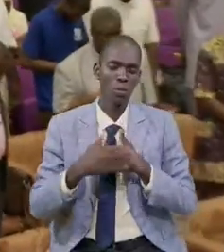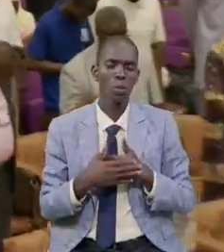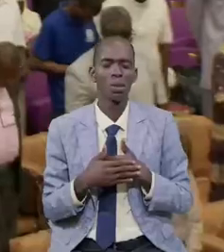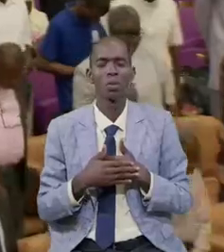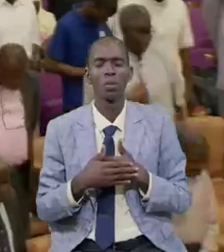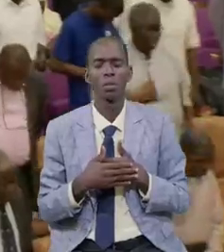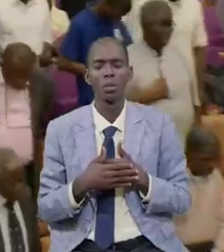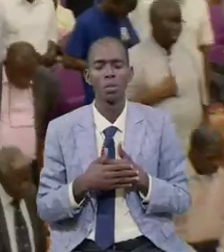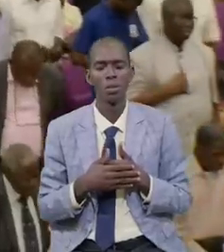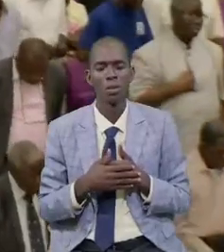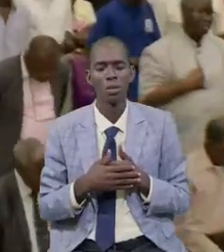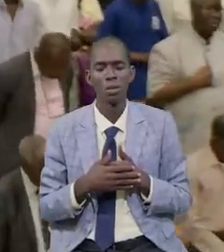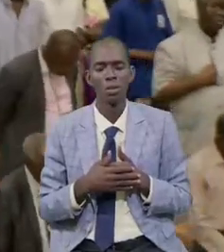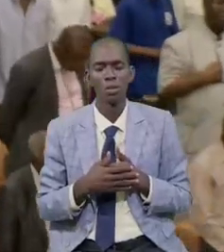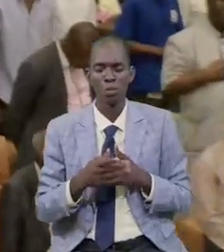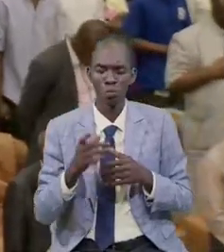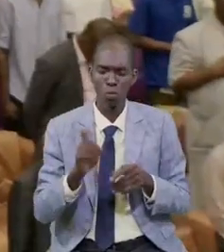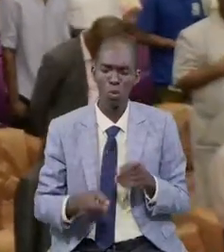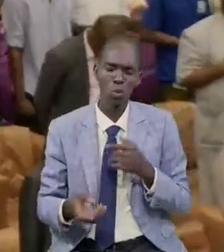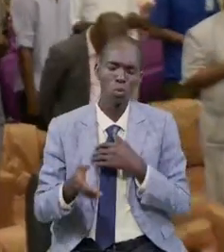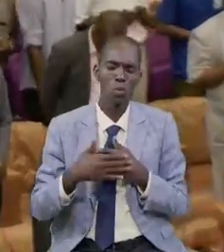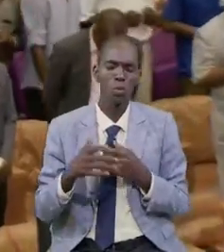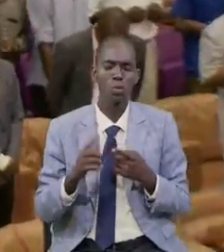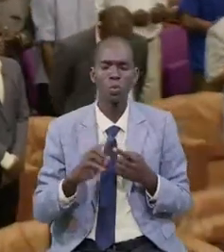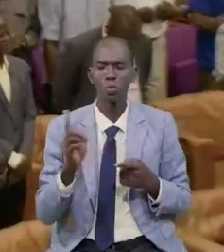sainteté. Revenez